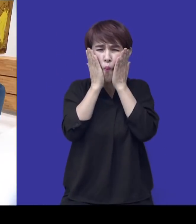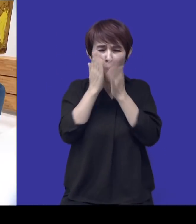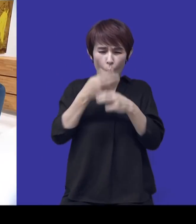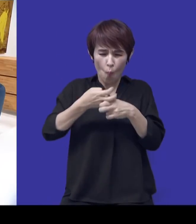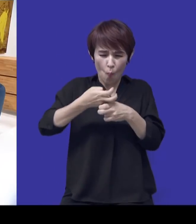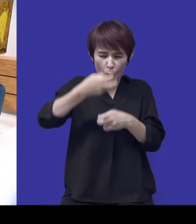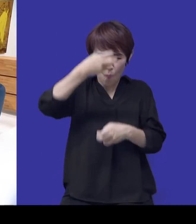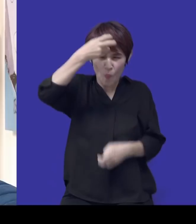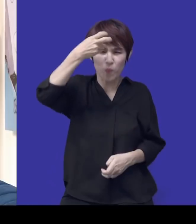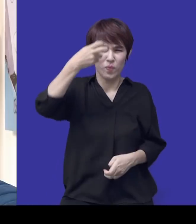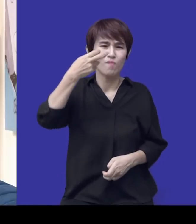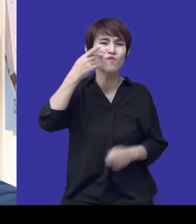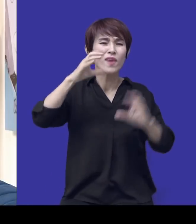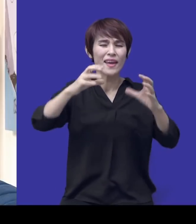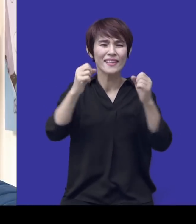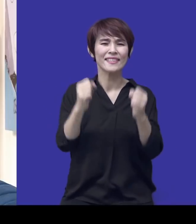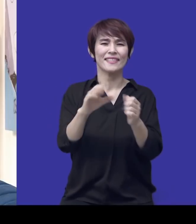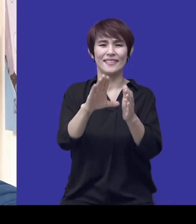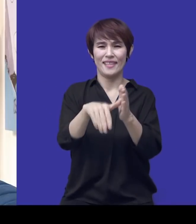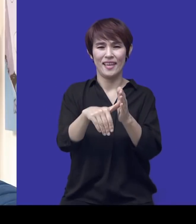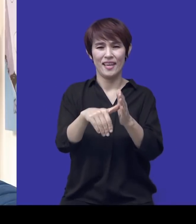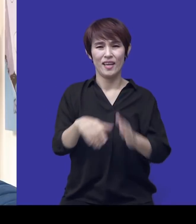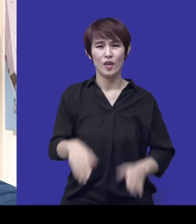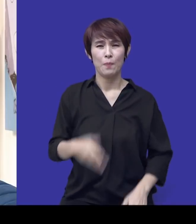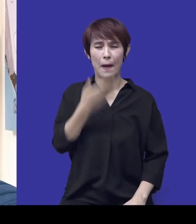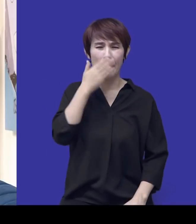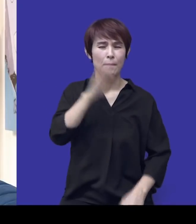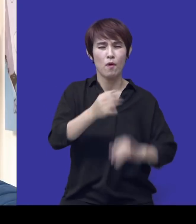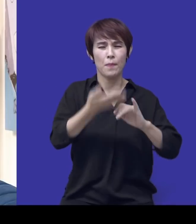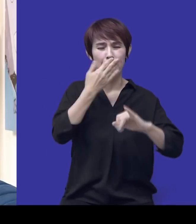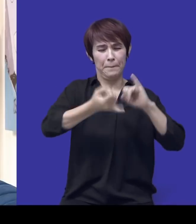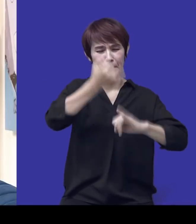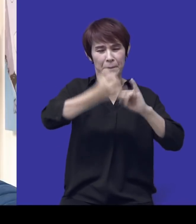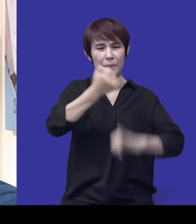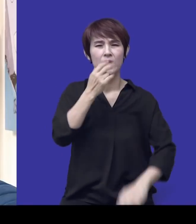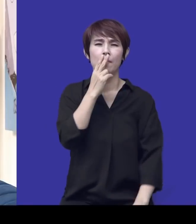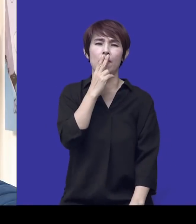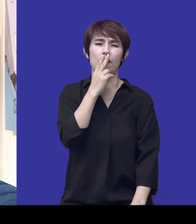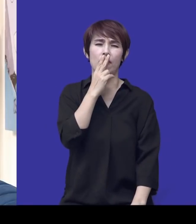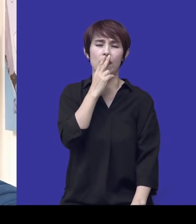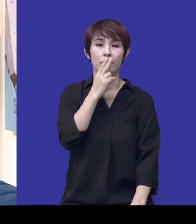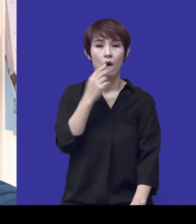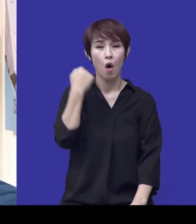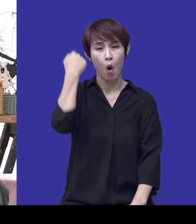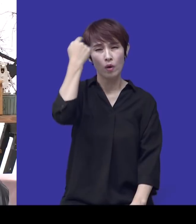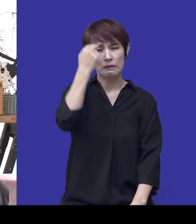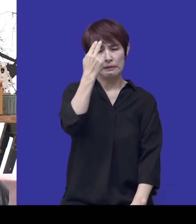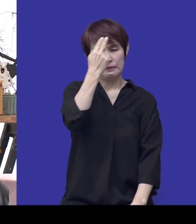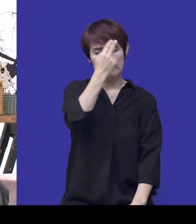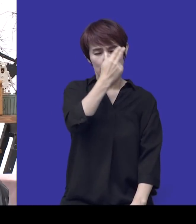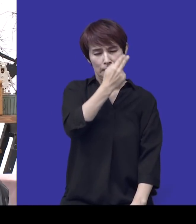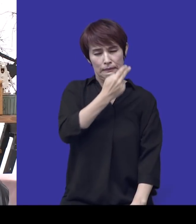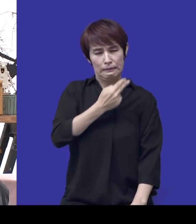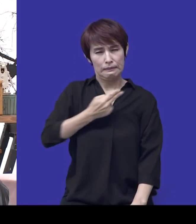뼈다귀였어요. 게다가 계속 밥은 안 먹고 담배만 피니까 완전히 얼굴도 완전 검정색이고